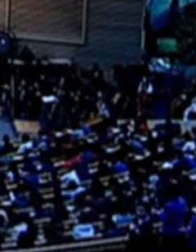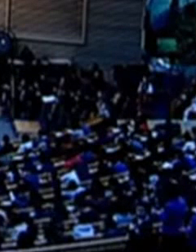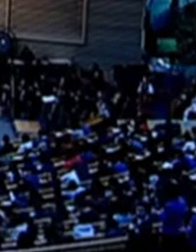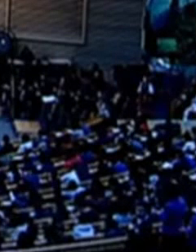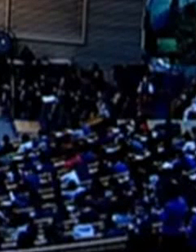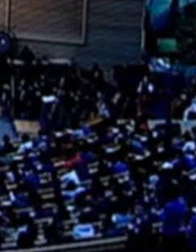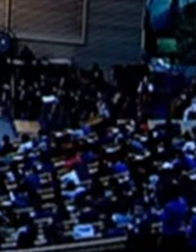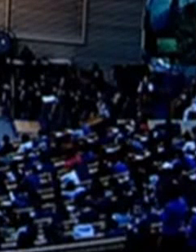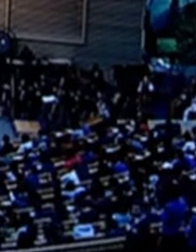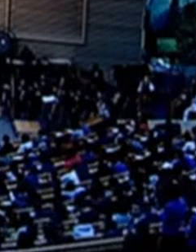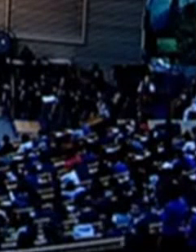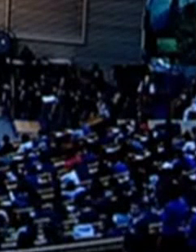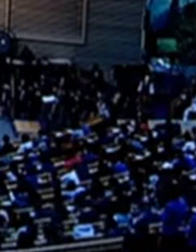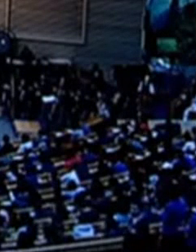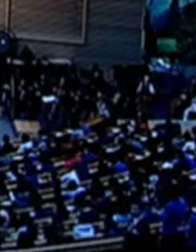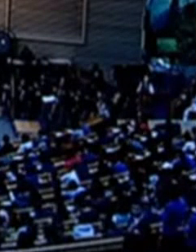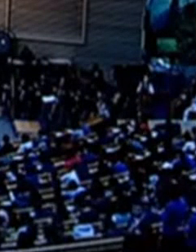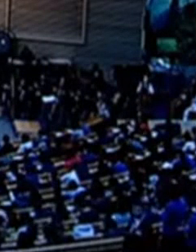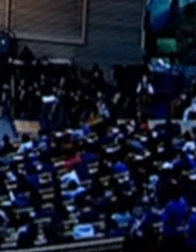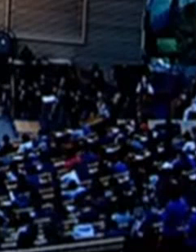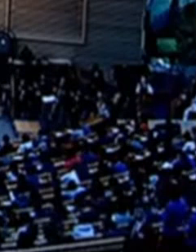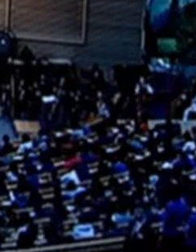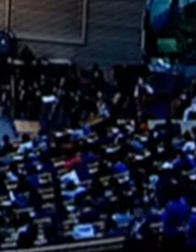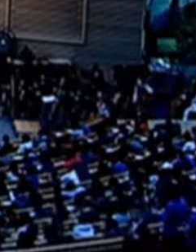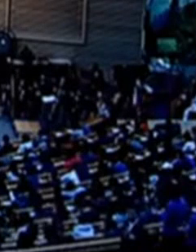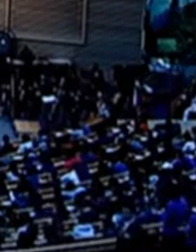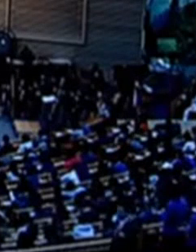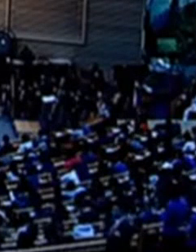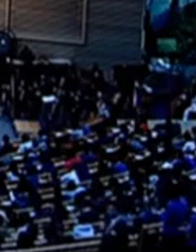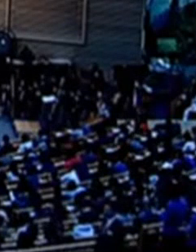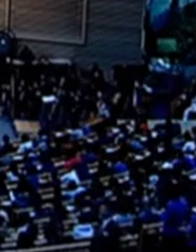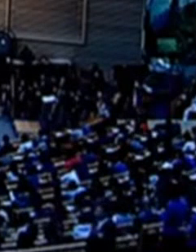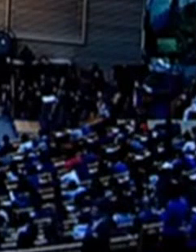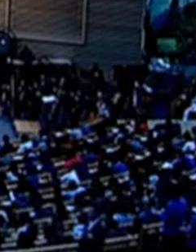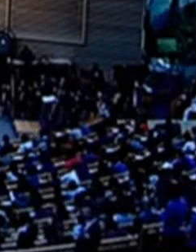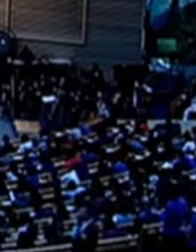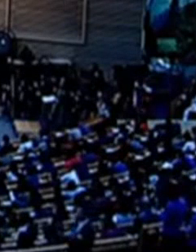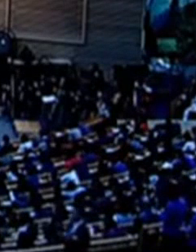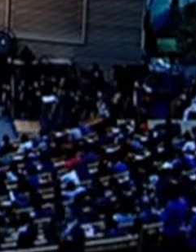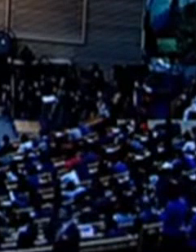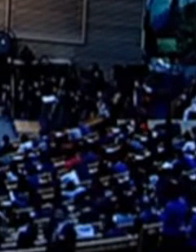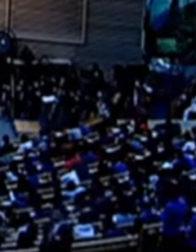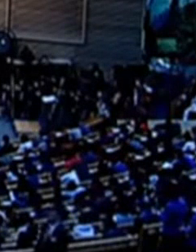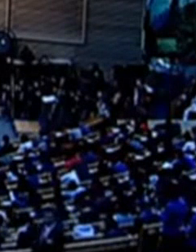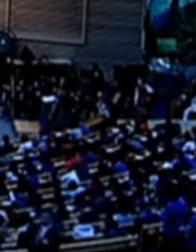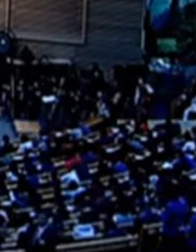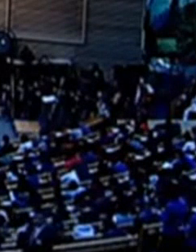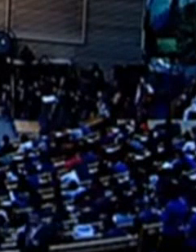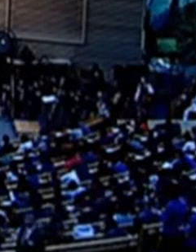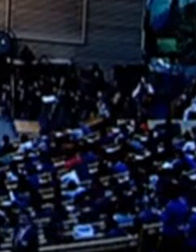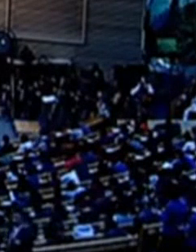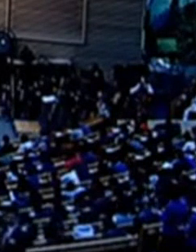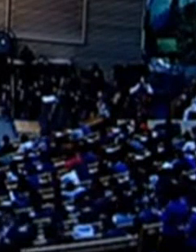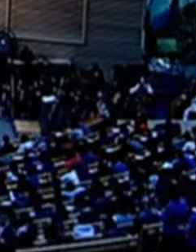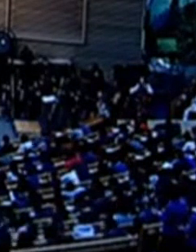역사해 주소서. 주님 주가 되어주소서. 주님 같이 해주소서.